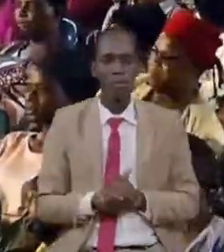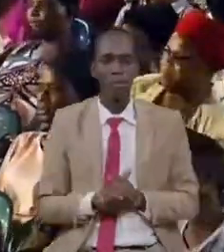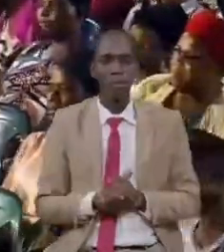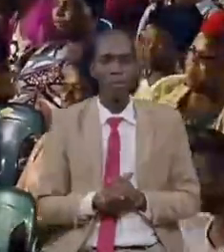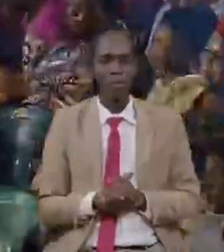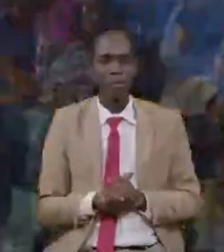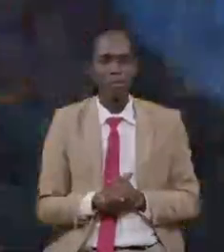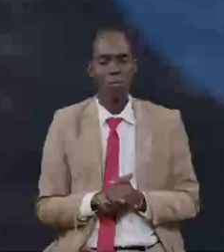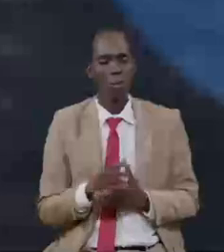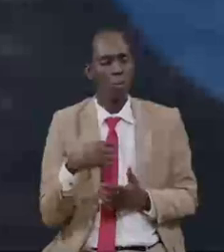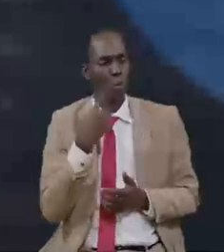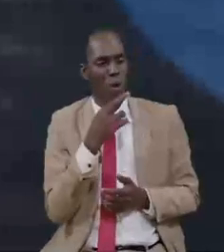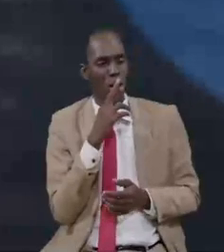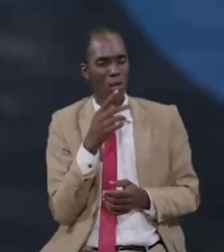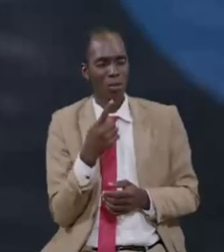Qui sont les païens?